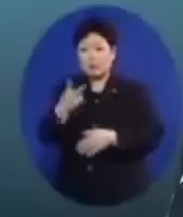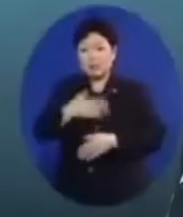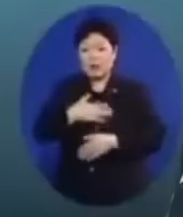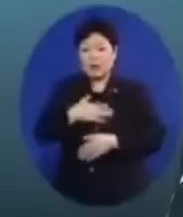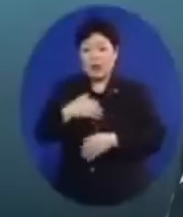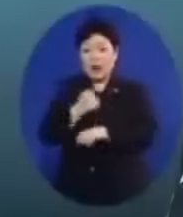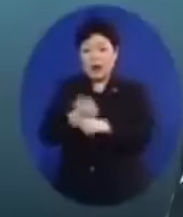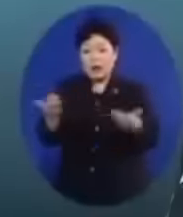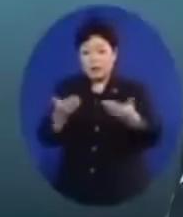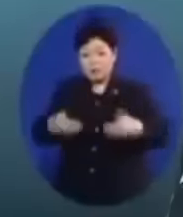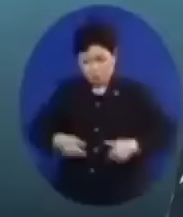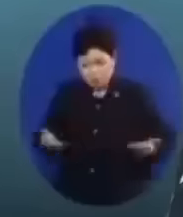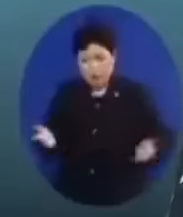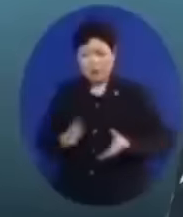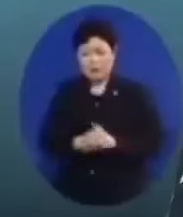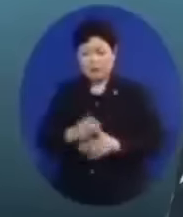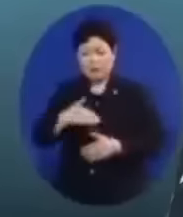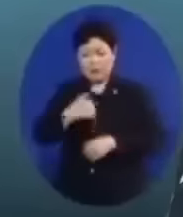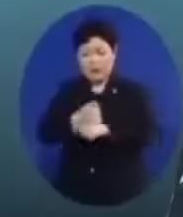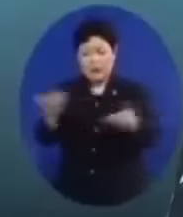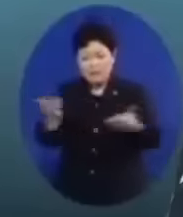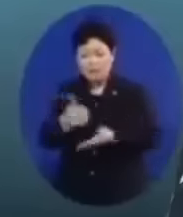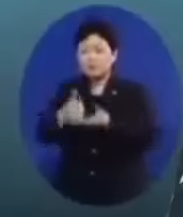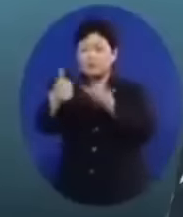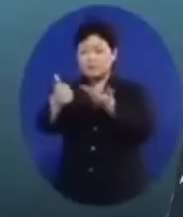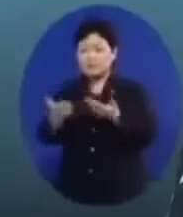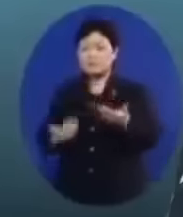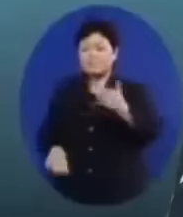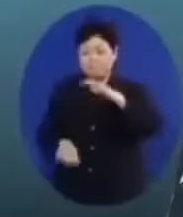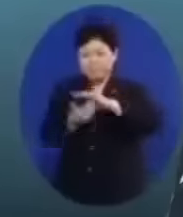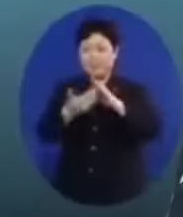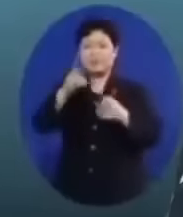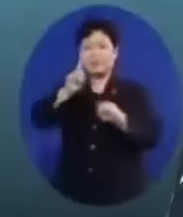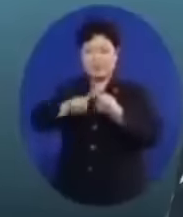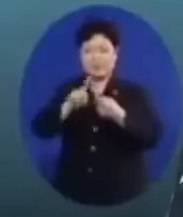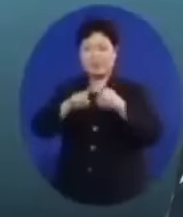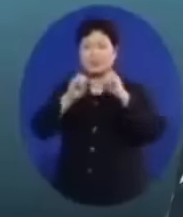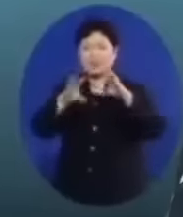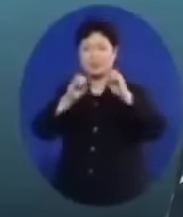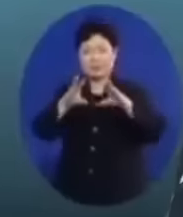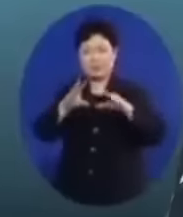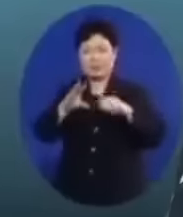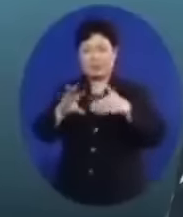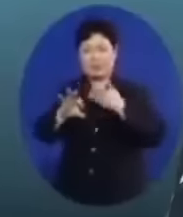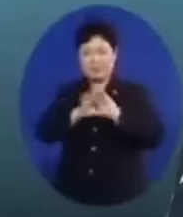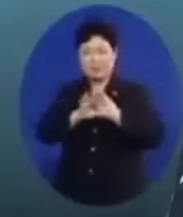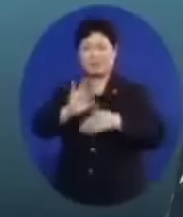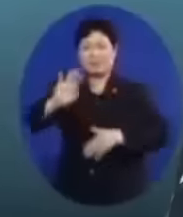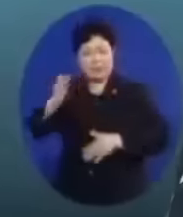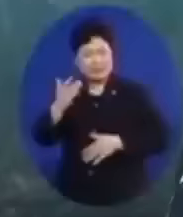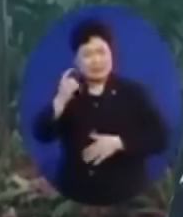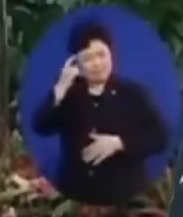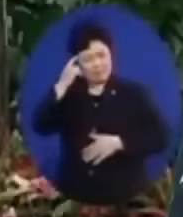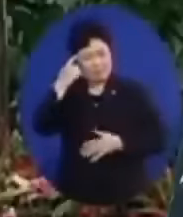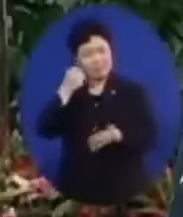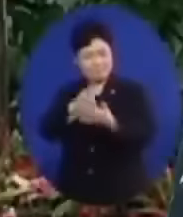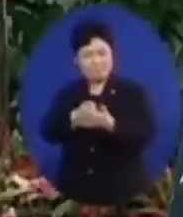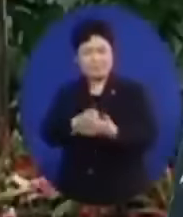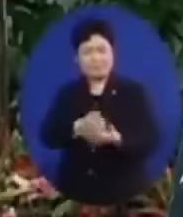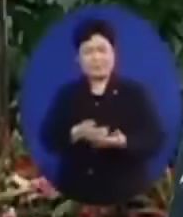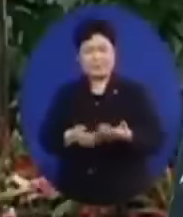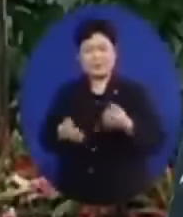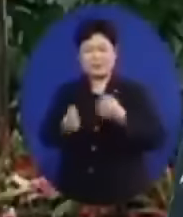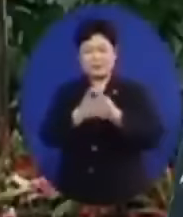하려고 할 필요가 없지 않은가? 내가 할 일은 주님이 이루어 놓은 것을 전하면 되지 않겠는가?